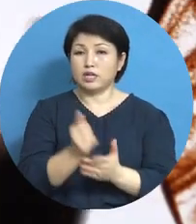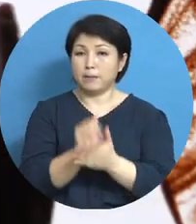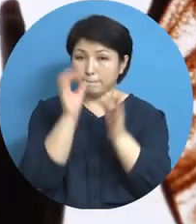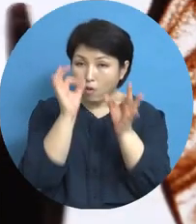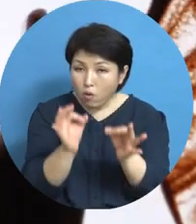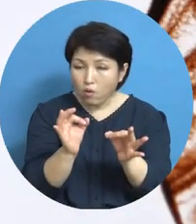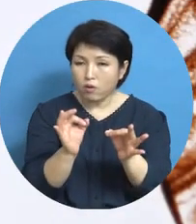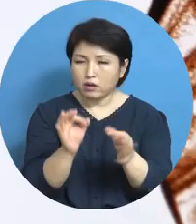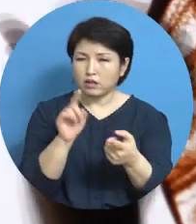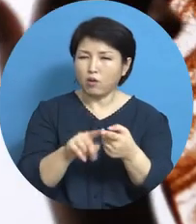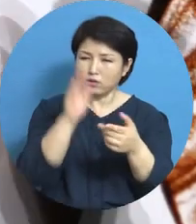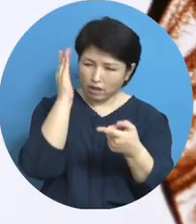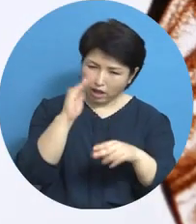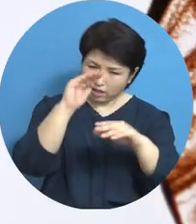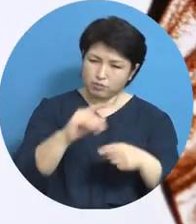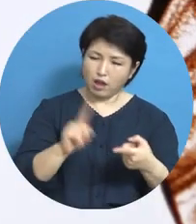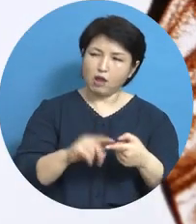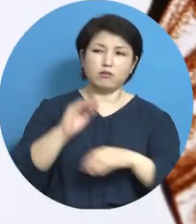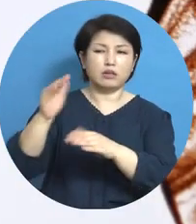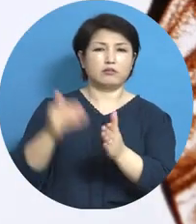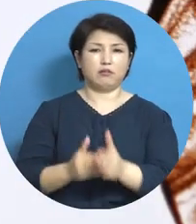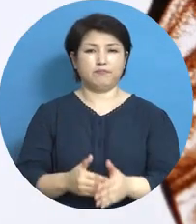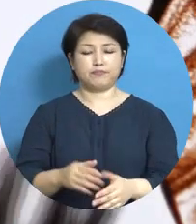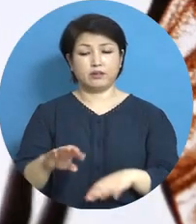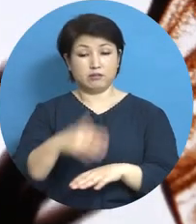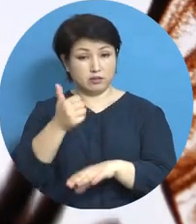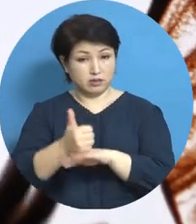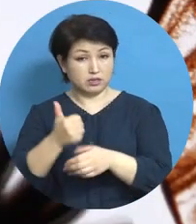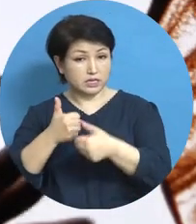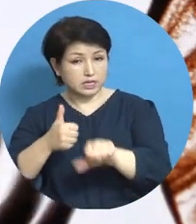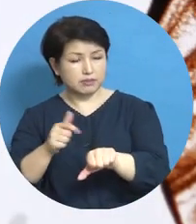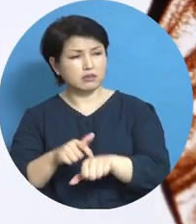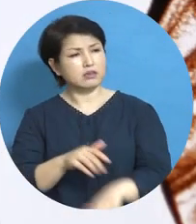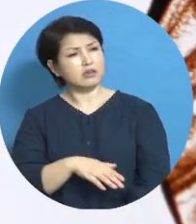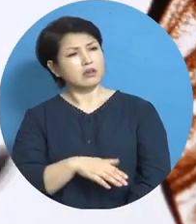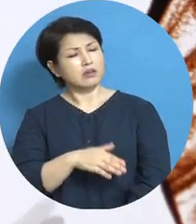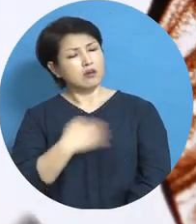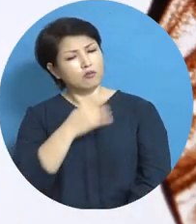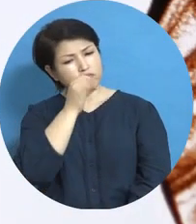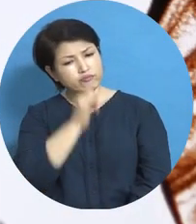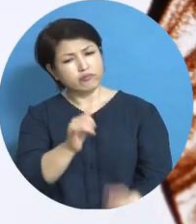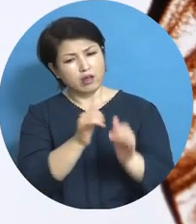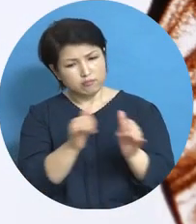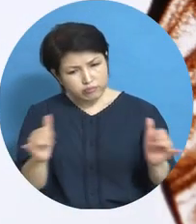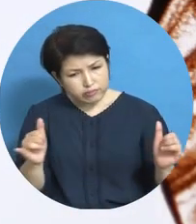태자도 감동을 해서, 그렇게 훌륭한 분이라면 나도 동참하겠어.